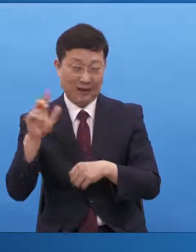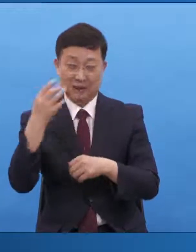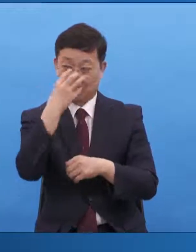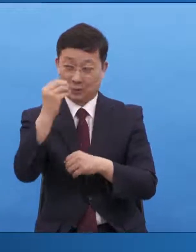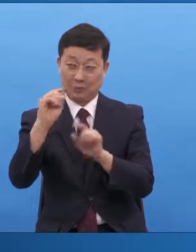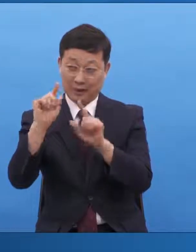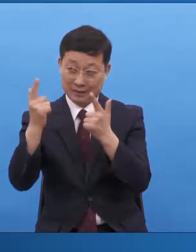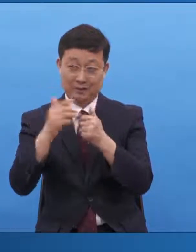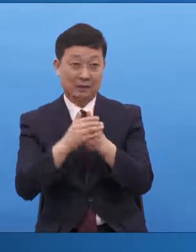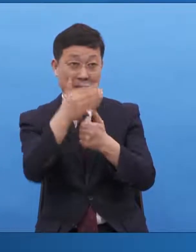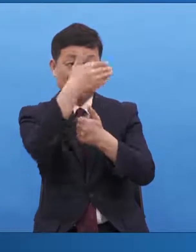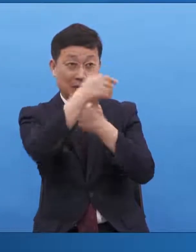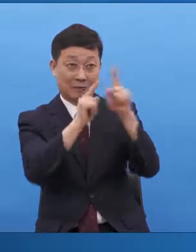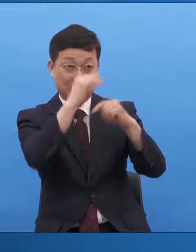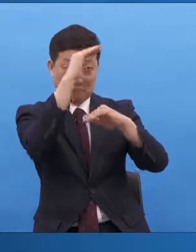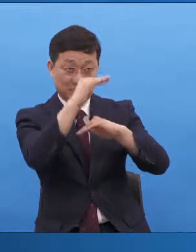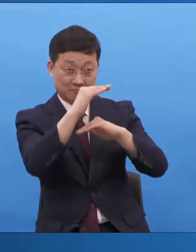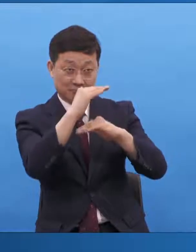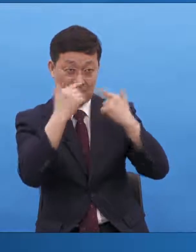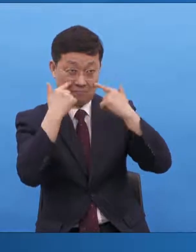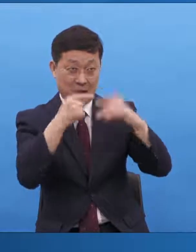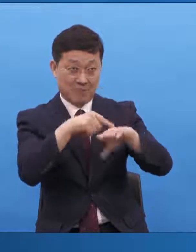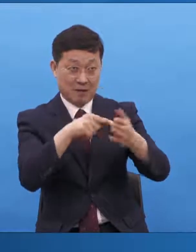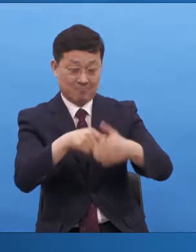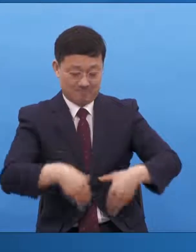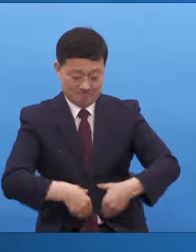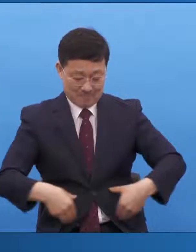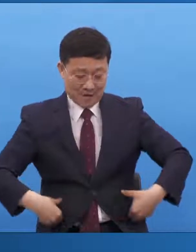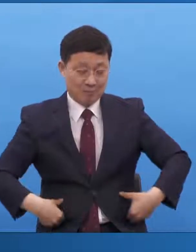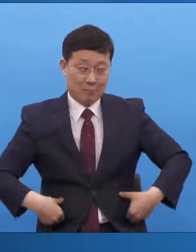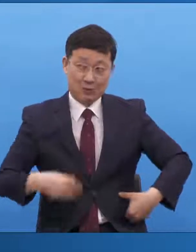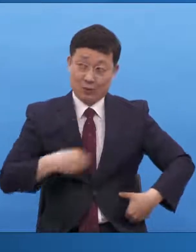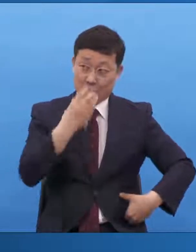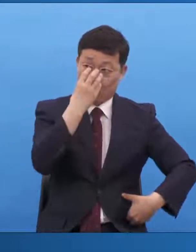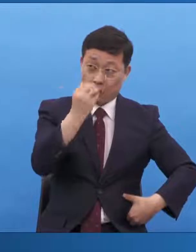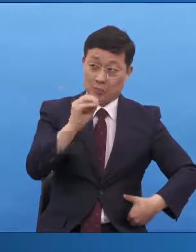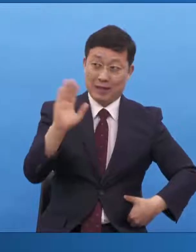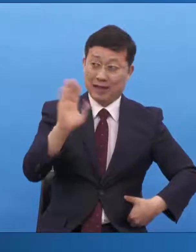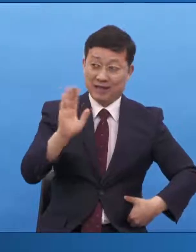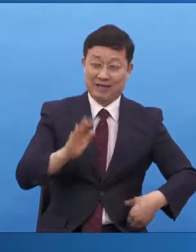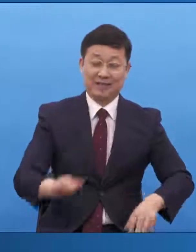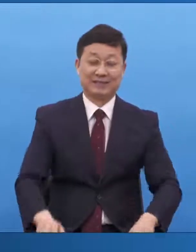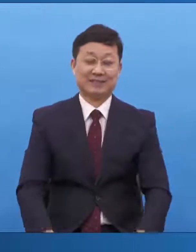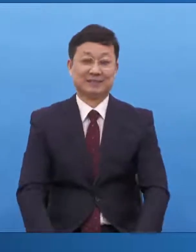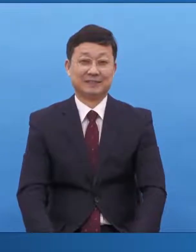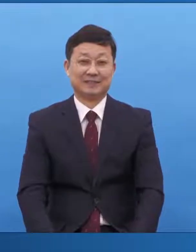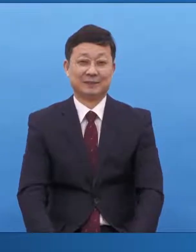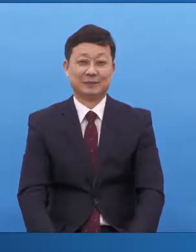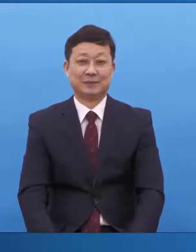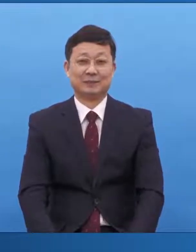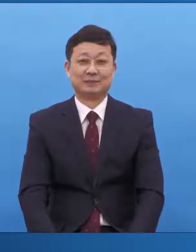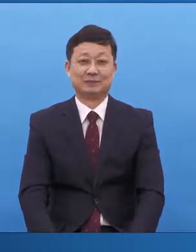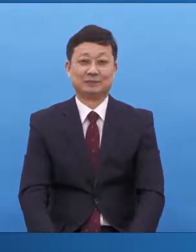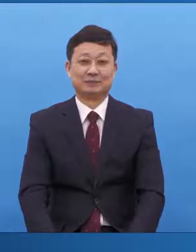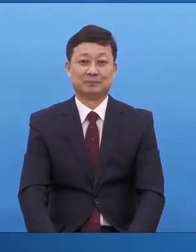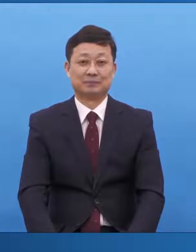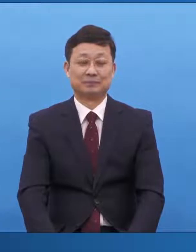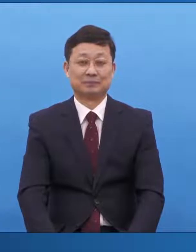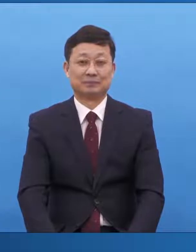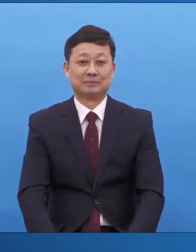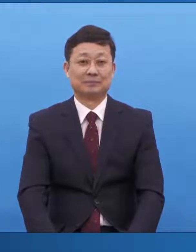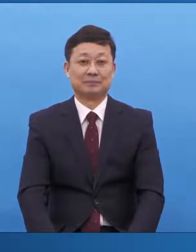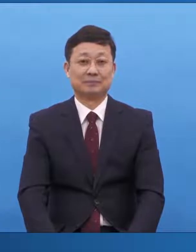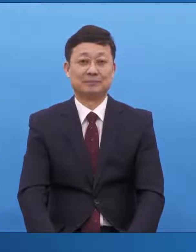아닙니다. 담대한 겁니다. Other people might misunderstand. If you had this answer, you might look arrogant, but it's not arrogance. It's confidence. 뭐 뭐든지 그냥